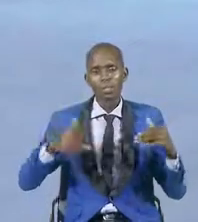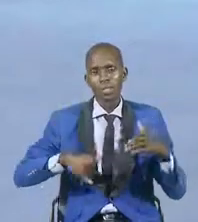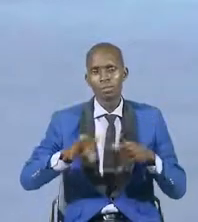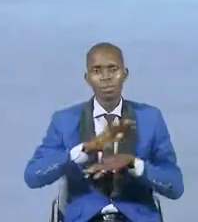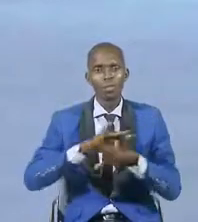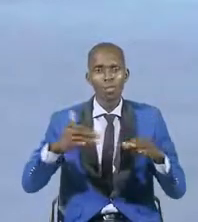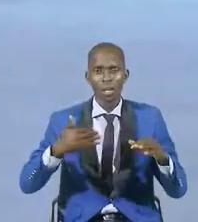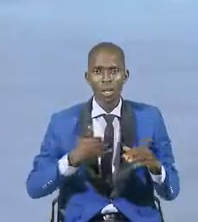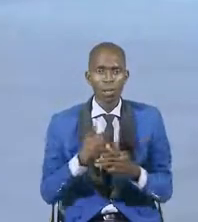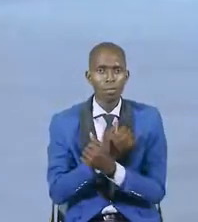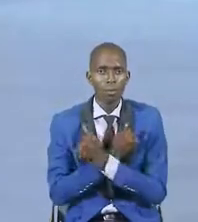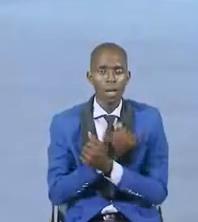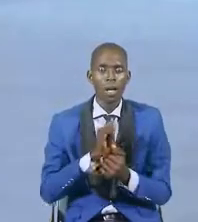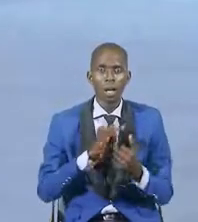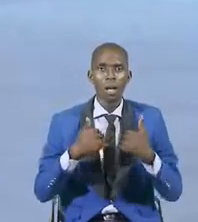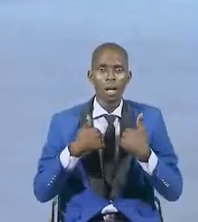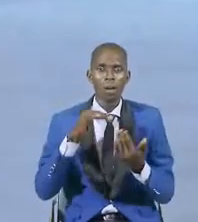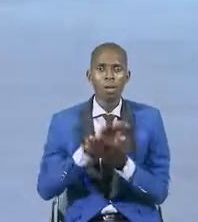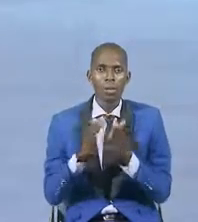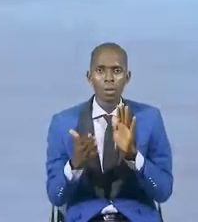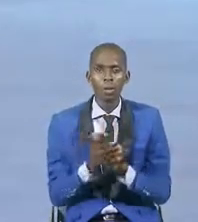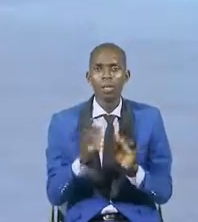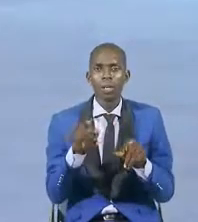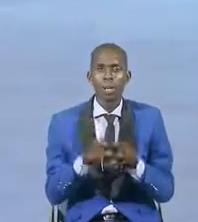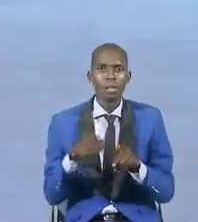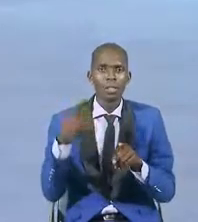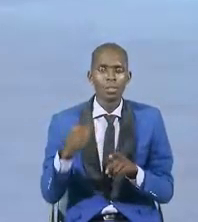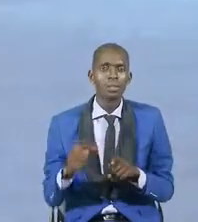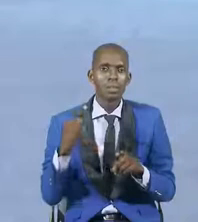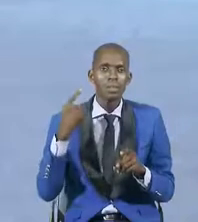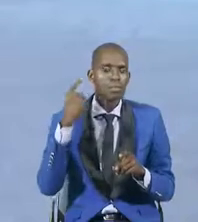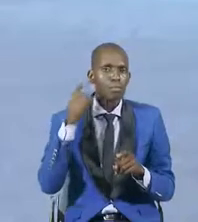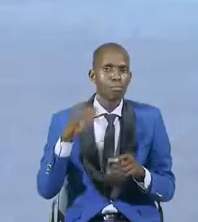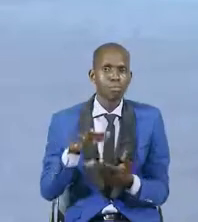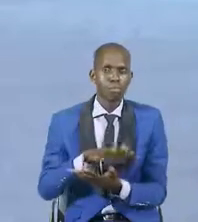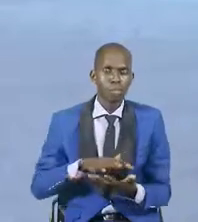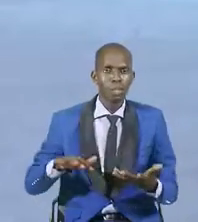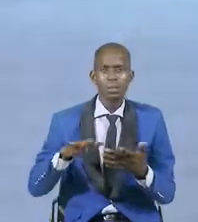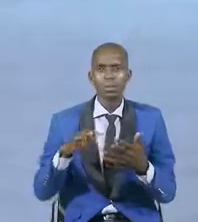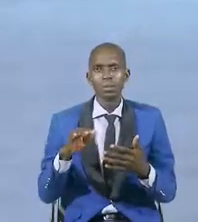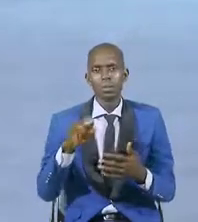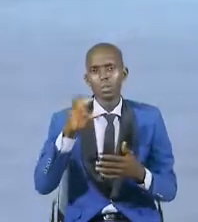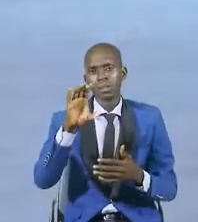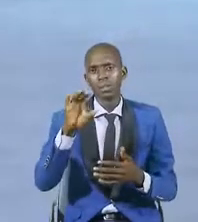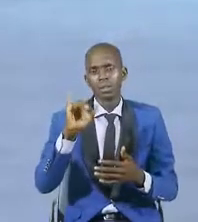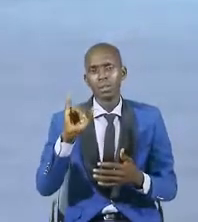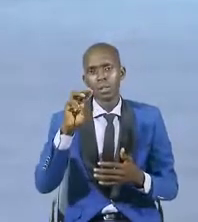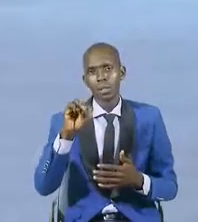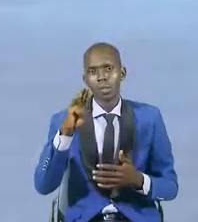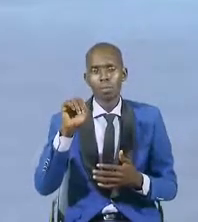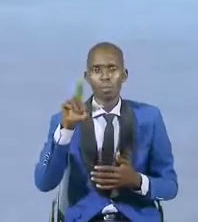des hommes et des anges, si je n'ai pas la charité, je suis un air qui résonne ou une cymbale